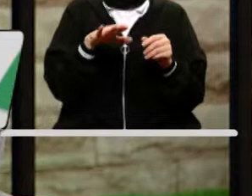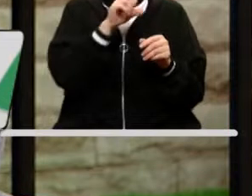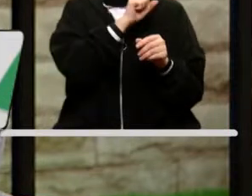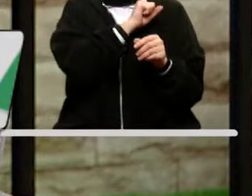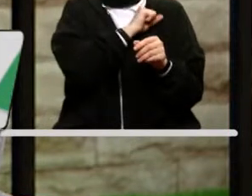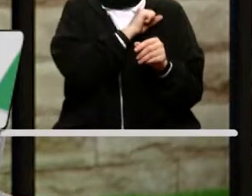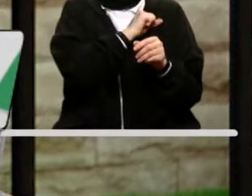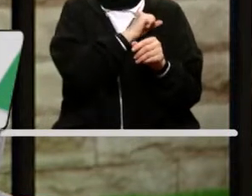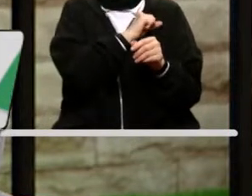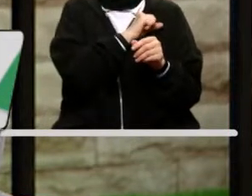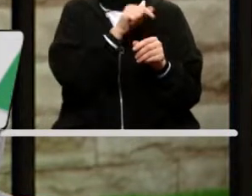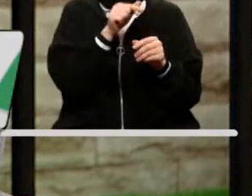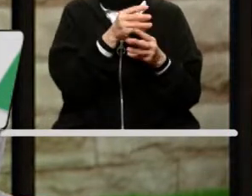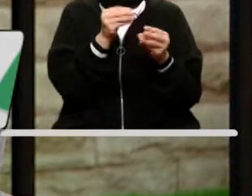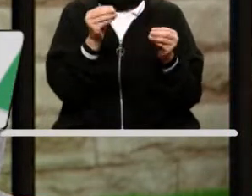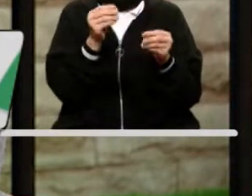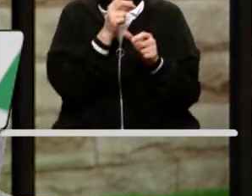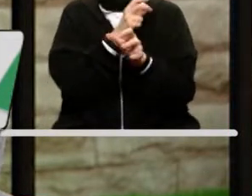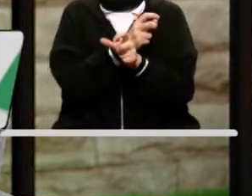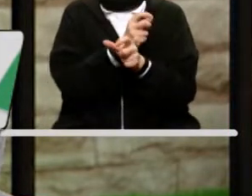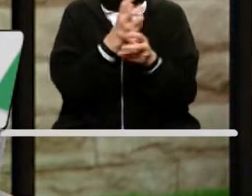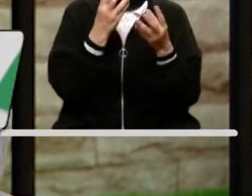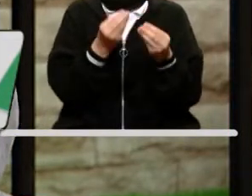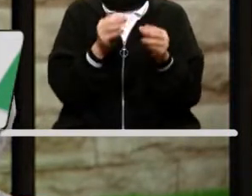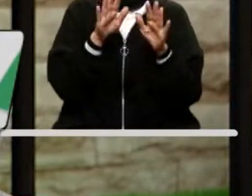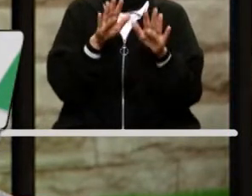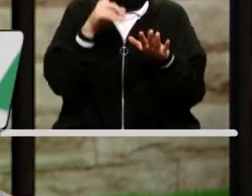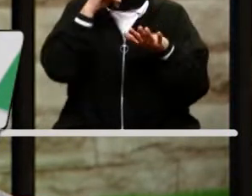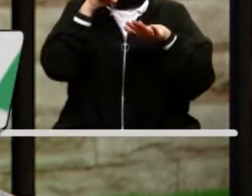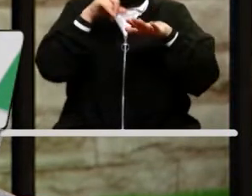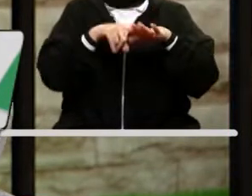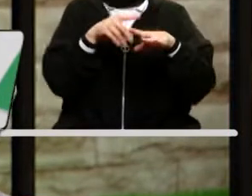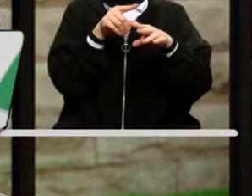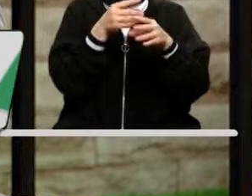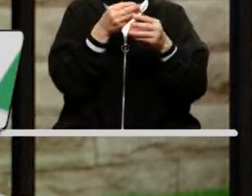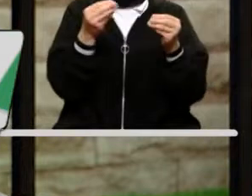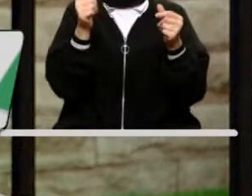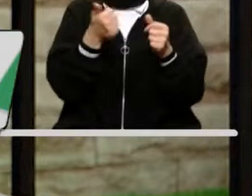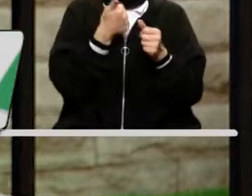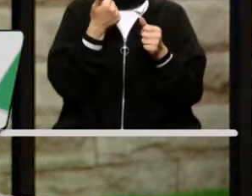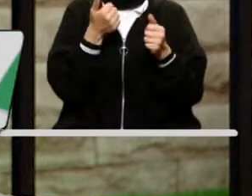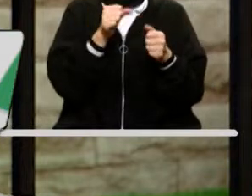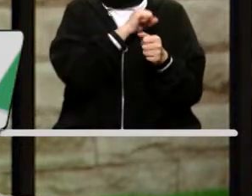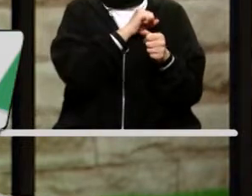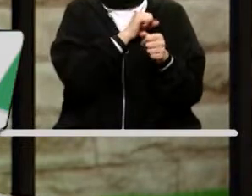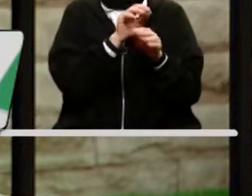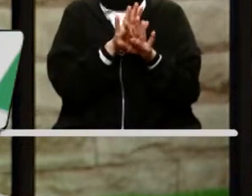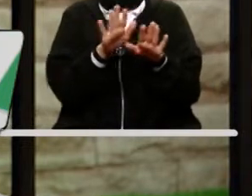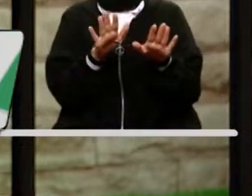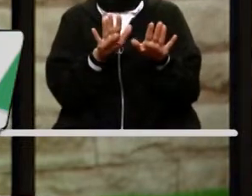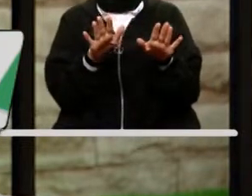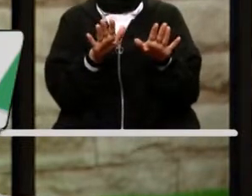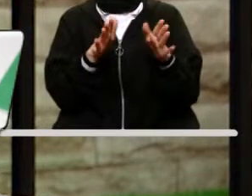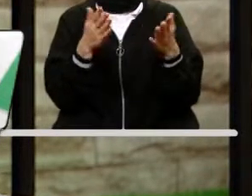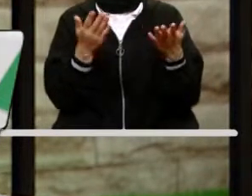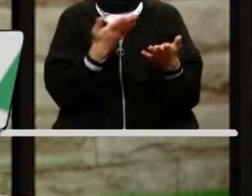çok tehlikeli bir unsurdur. Ama itikat çok önemlidir. Bunu birbirinden ayırt etmek lazım. Korkutarak bak Allah seni taş eder den